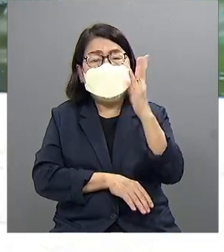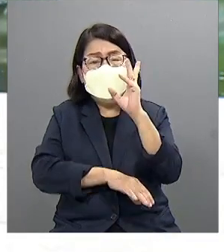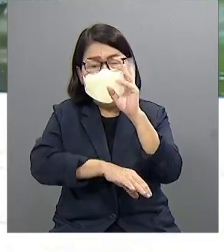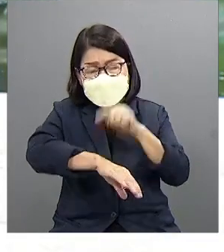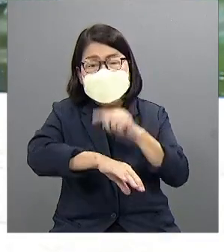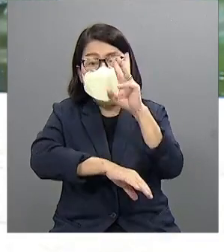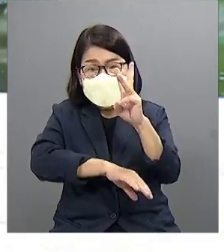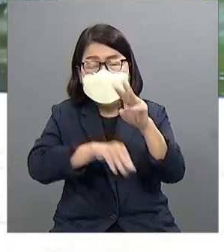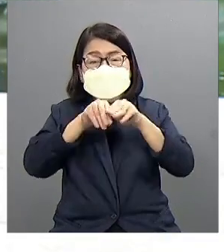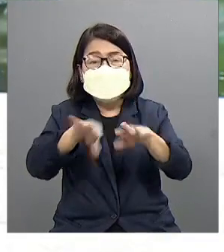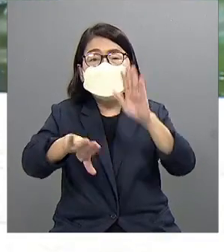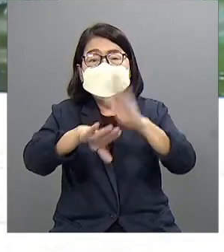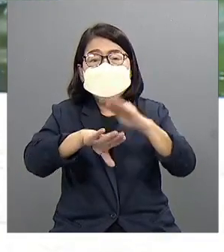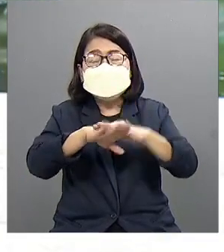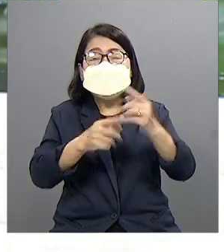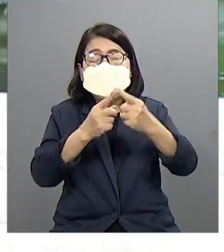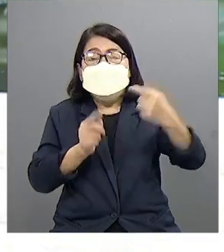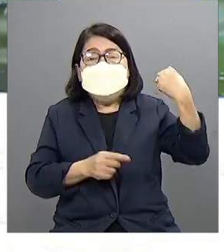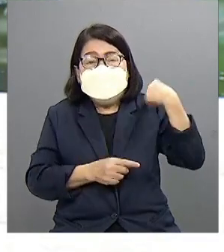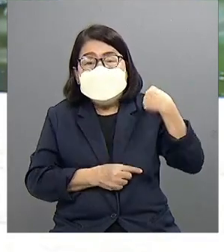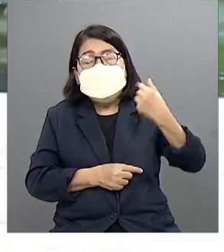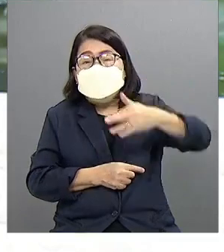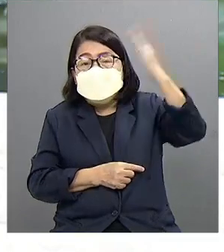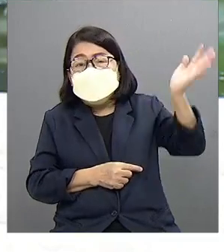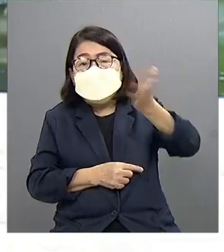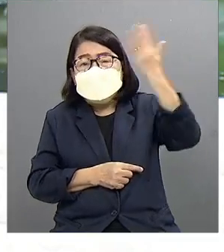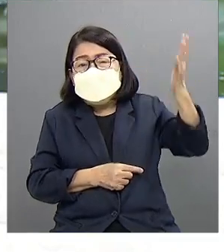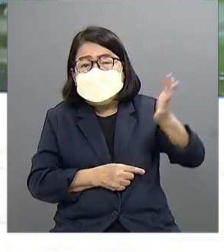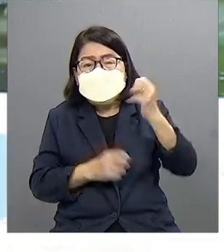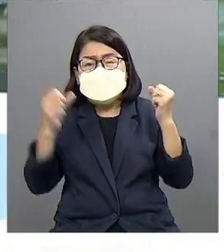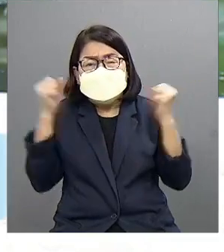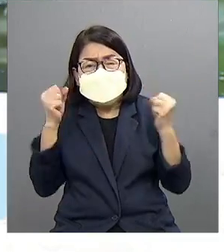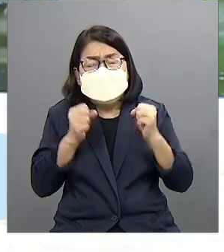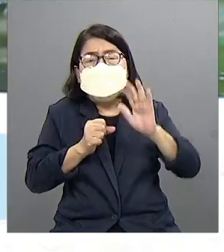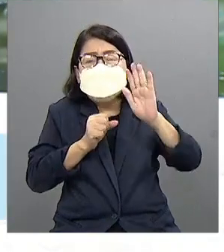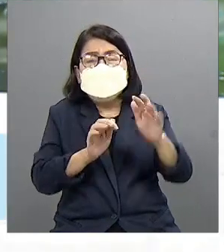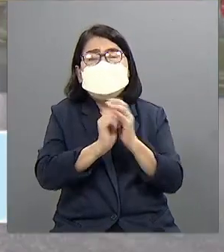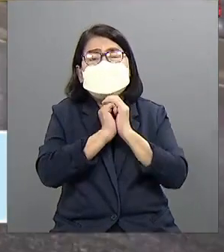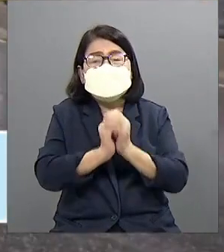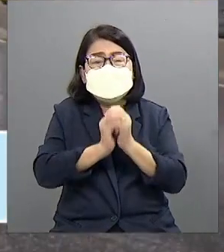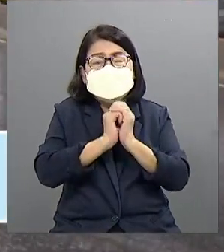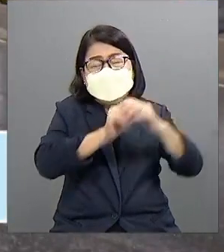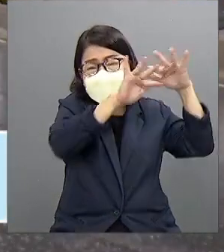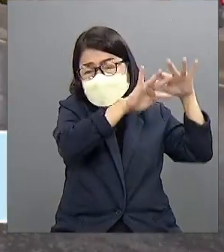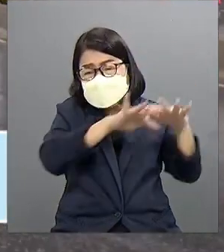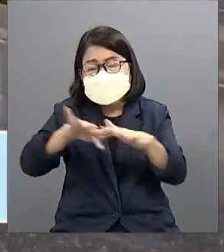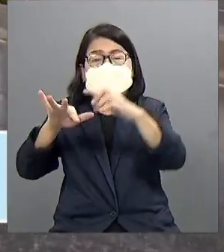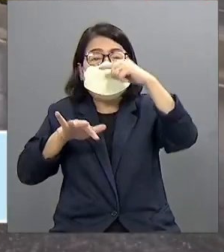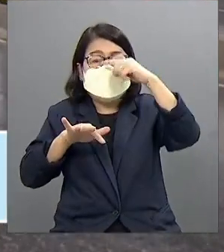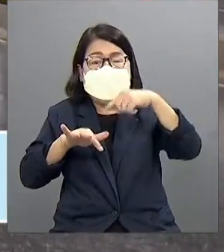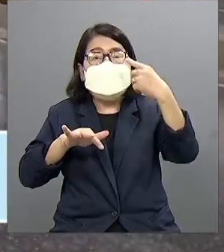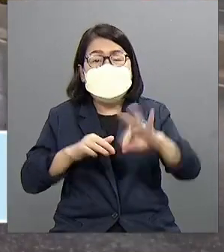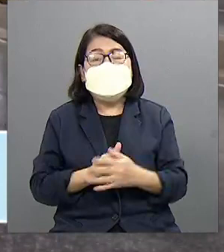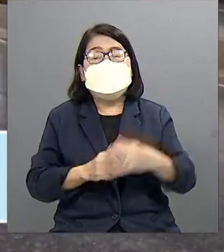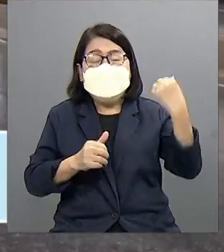วลอากาศเย็นหรือว่าความกดอากาศสูงจากประเทศจีนนี่นะคะมันแผ่ลงมาปกคลุมประเทศไทยค่ะบวกกับลมมรสุมตะ